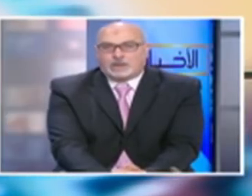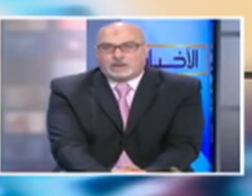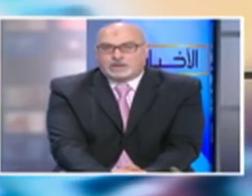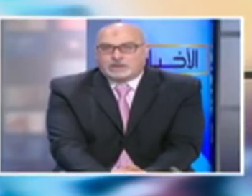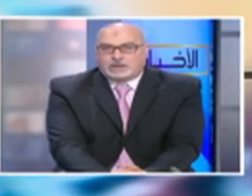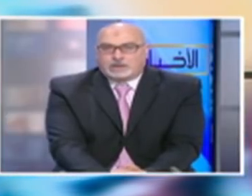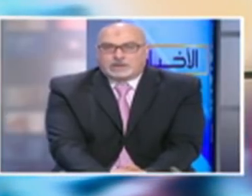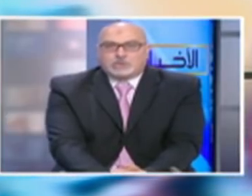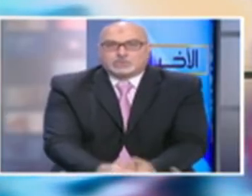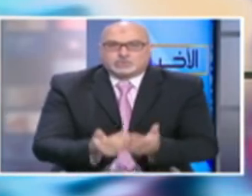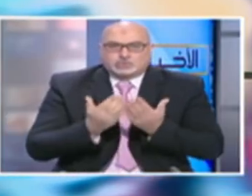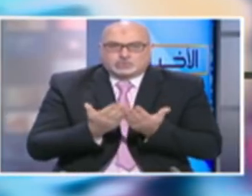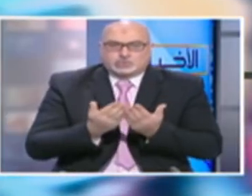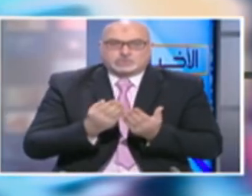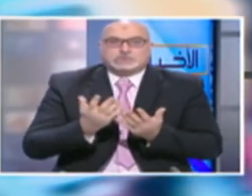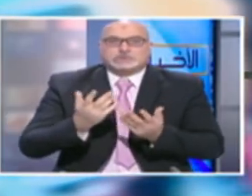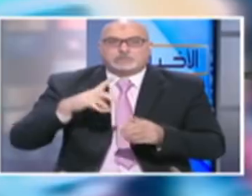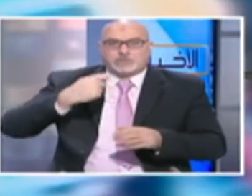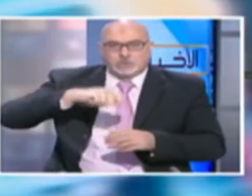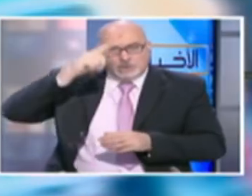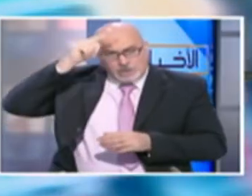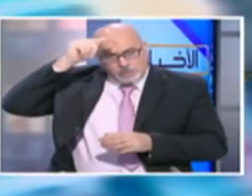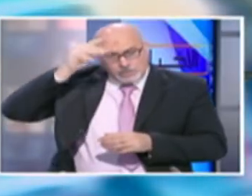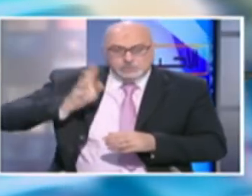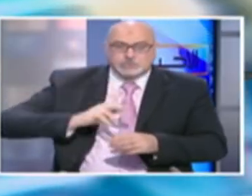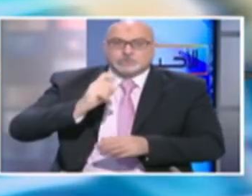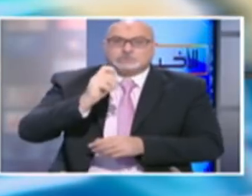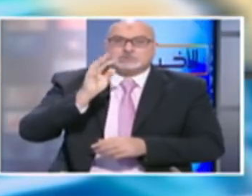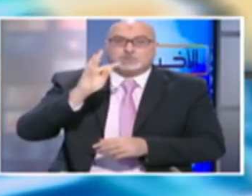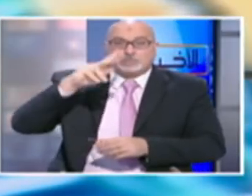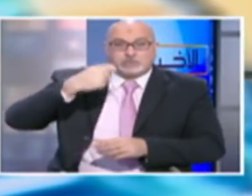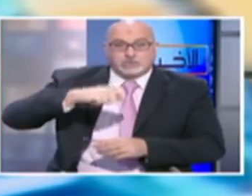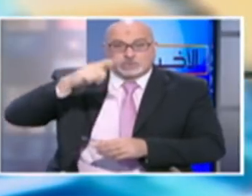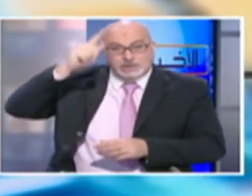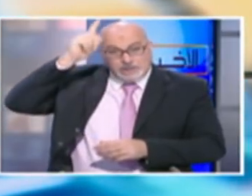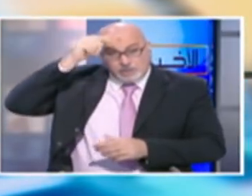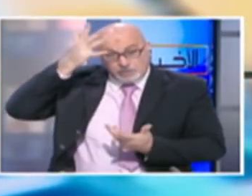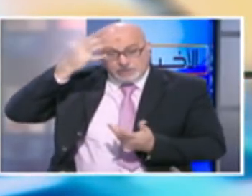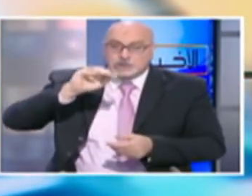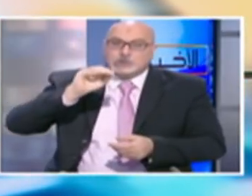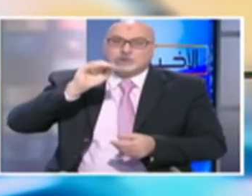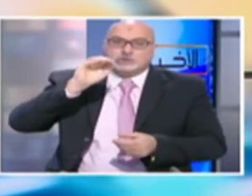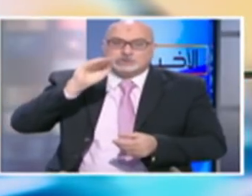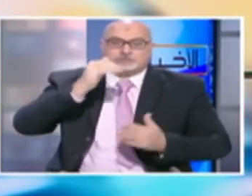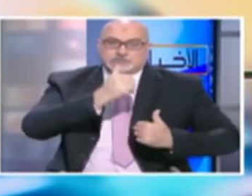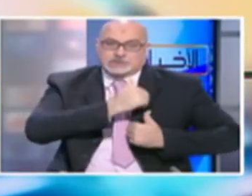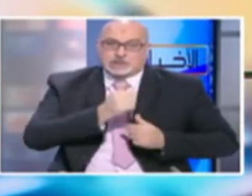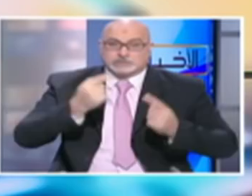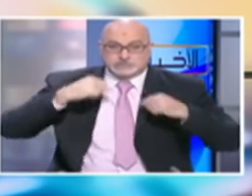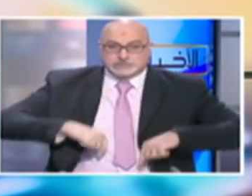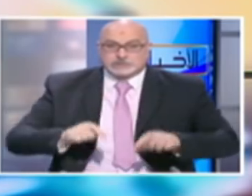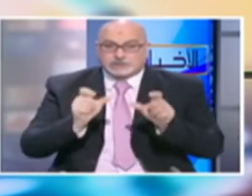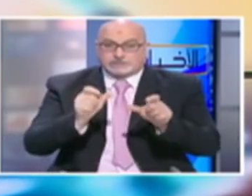بداية، يترأس السيد عبد المجيد تبون رئيس الجمهورية القائد الأعلى للقوات المسلحة وزير الدفاع